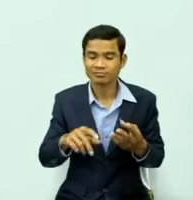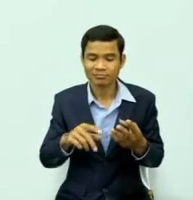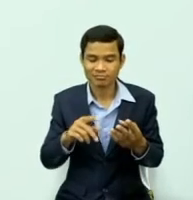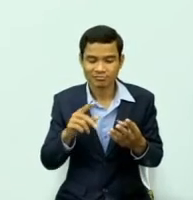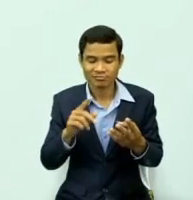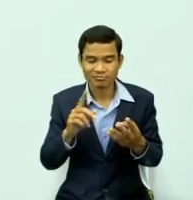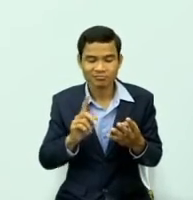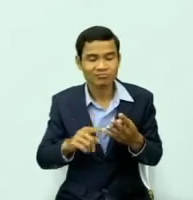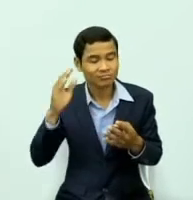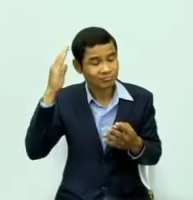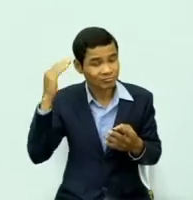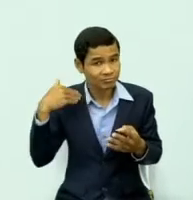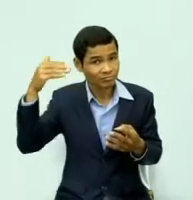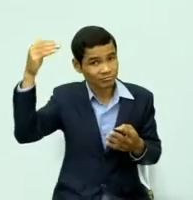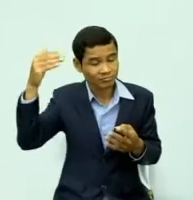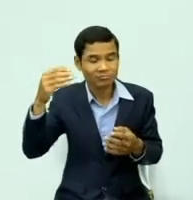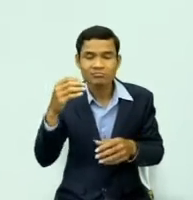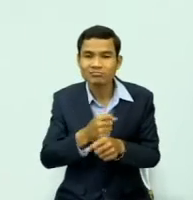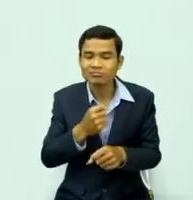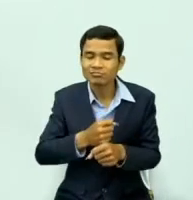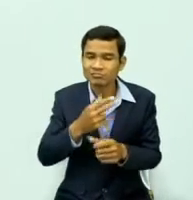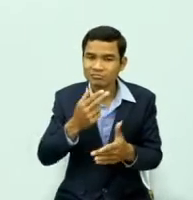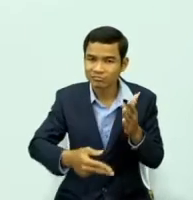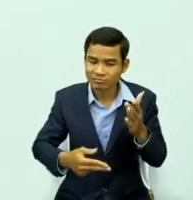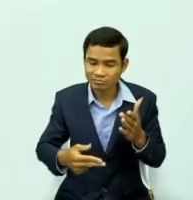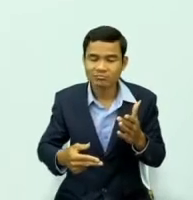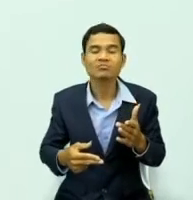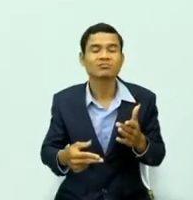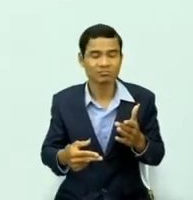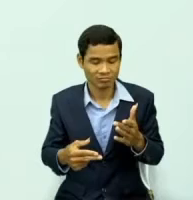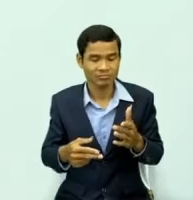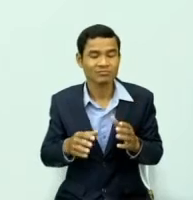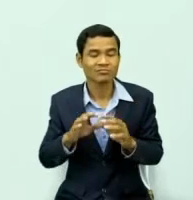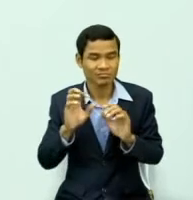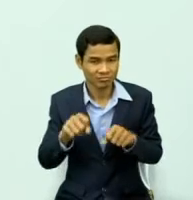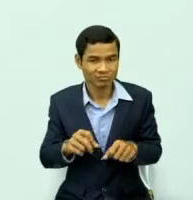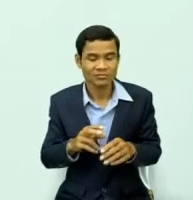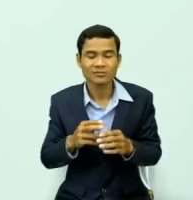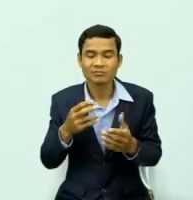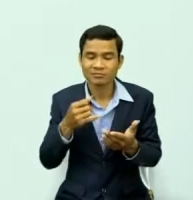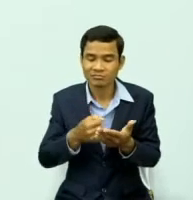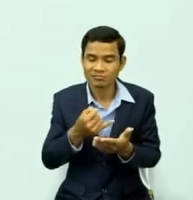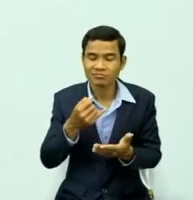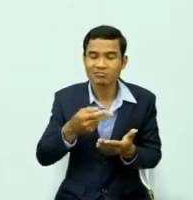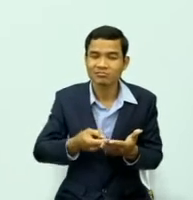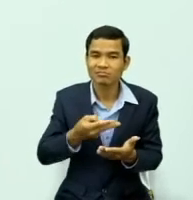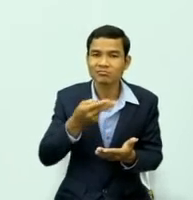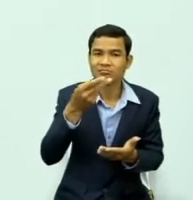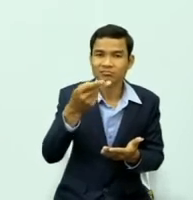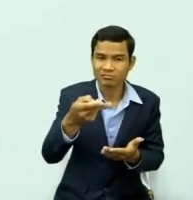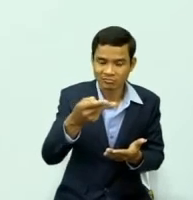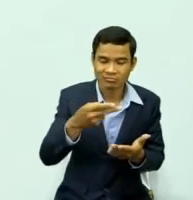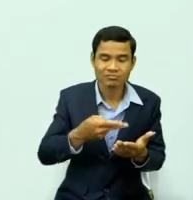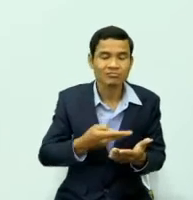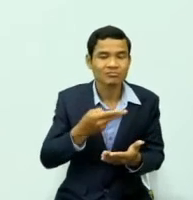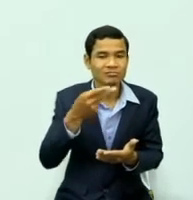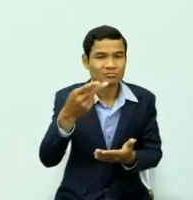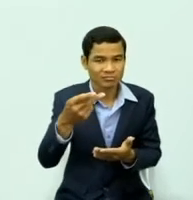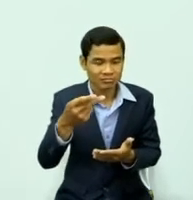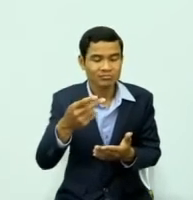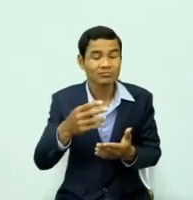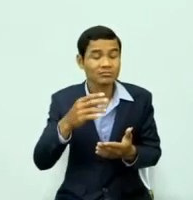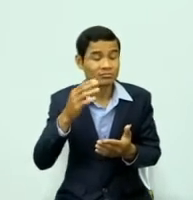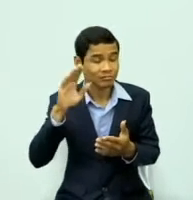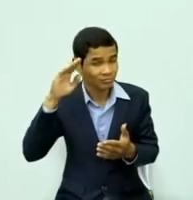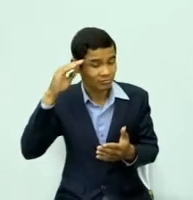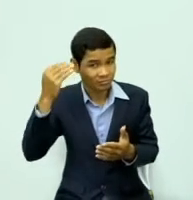tết phở với con chà công phong tay bánh chóc mì tứ tứ bồn là con nó